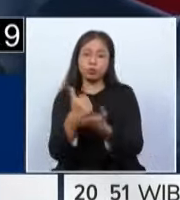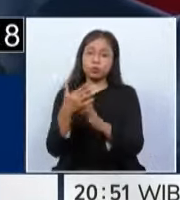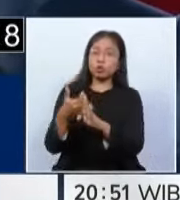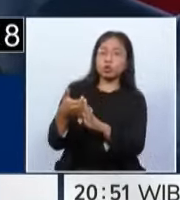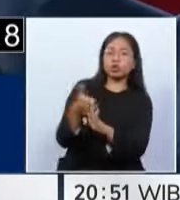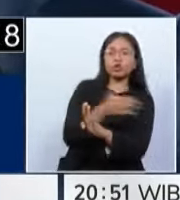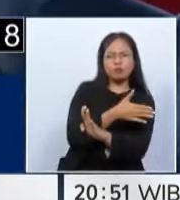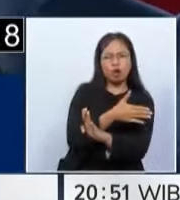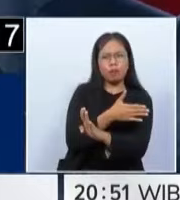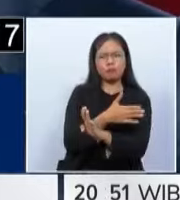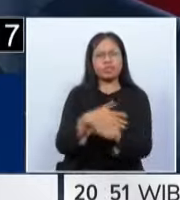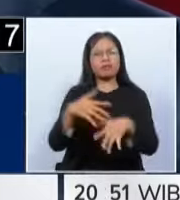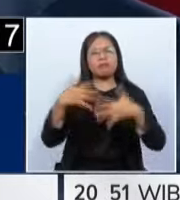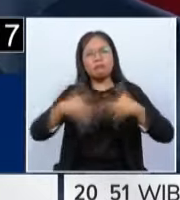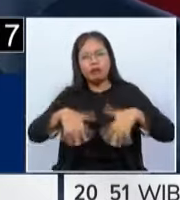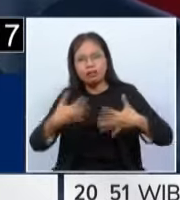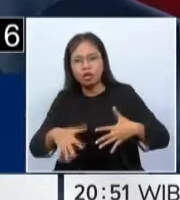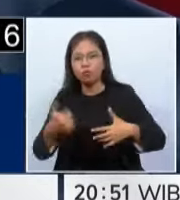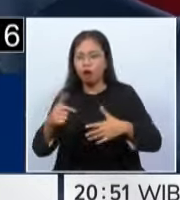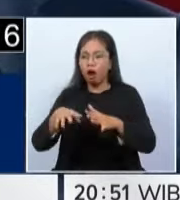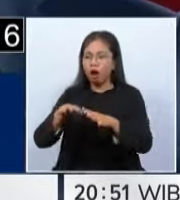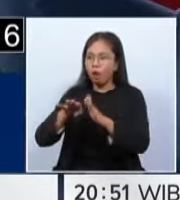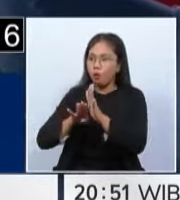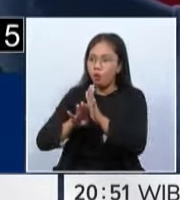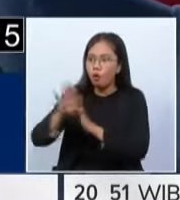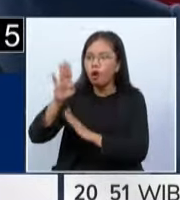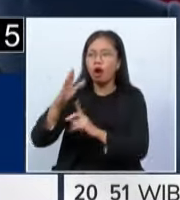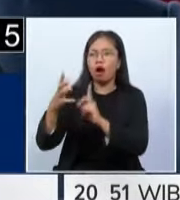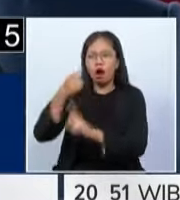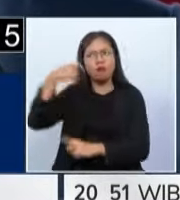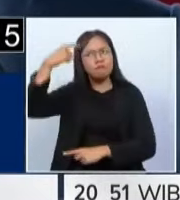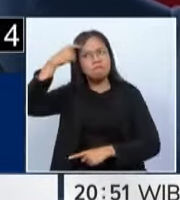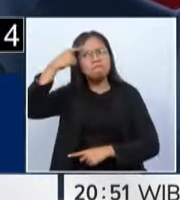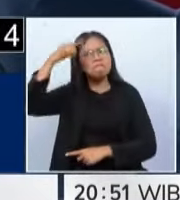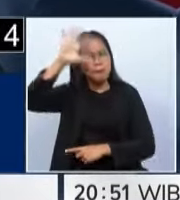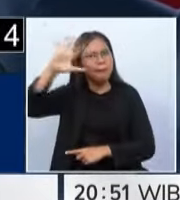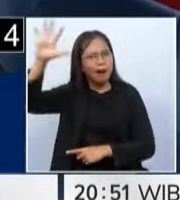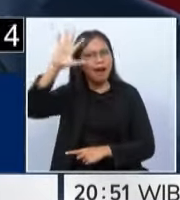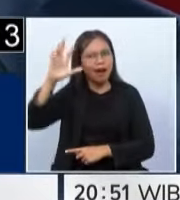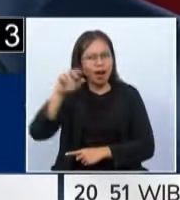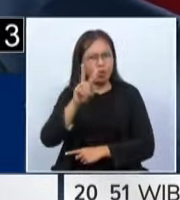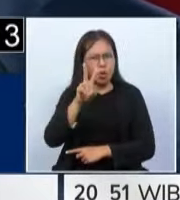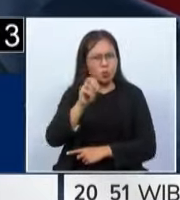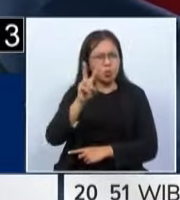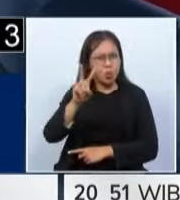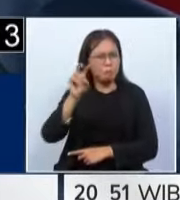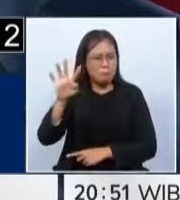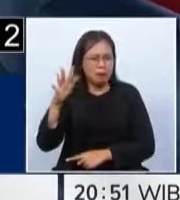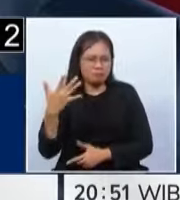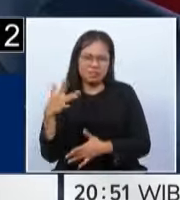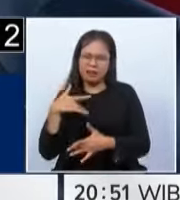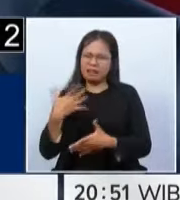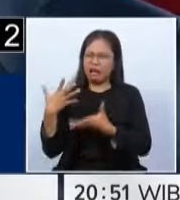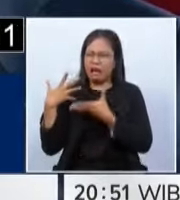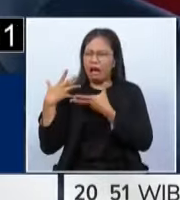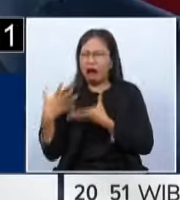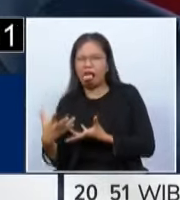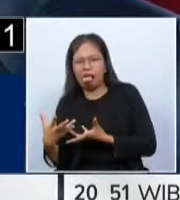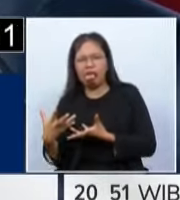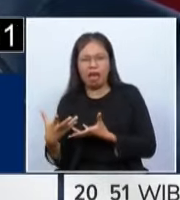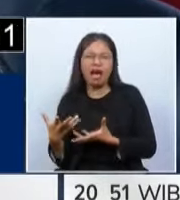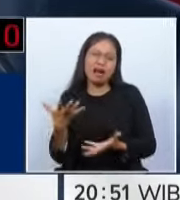forces-nya akan tercapai kalau kita lihat di 2024 yang rasa-rasanya agak berat bisa dicapai maka Saya